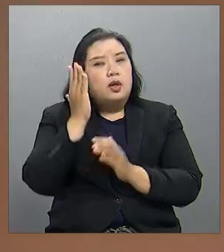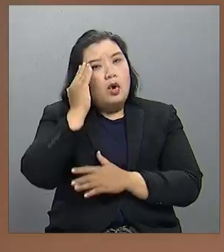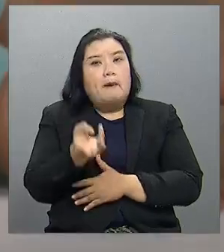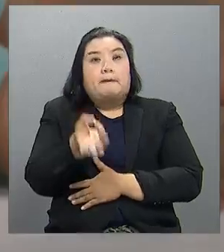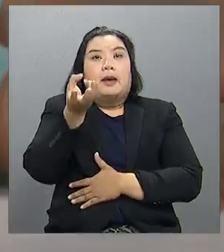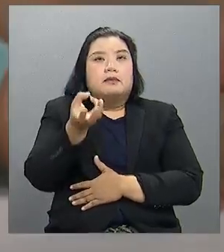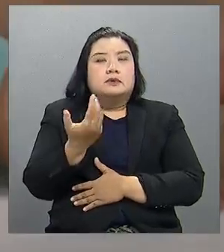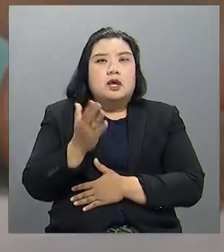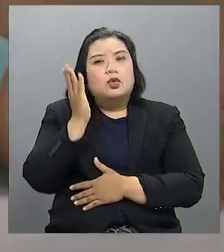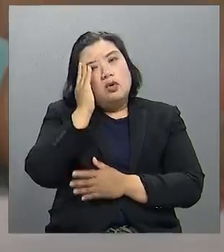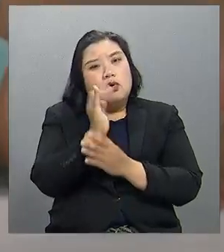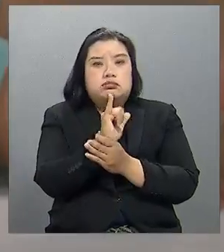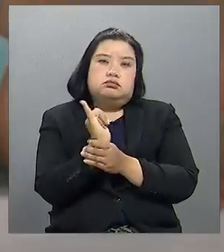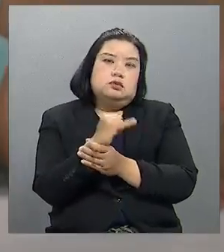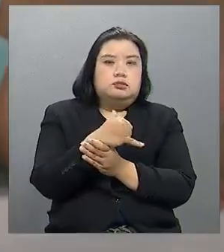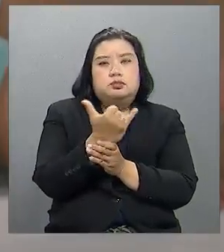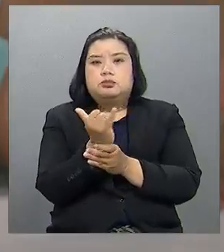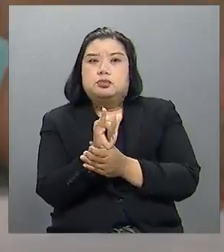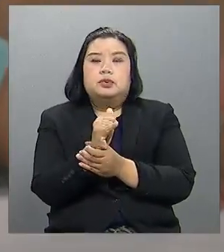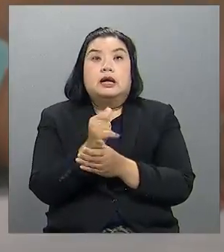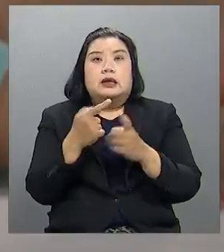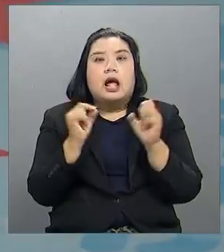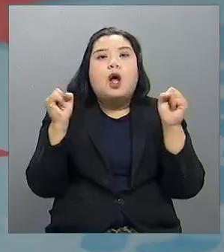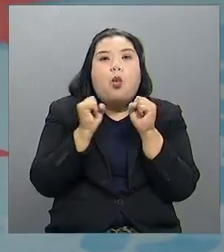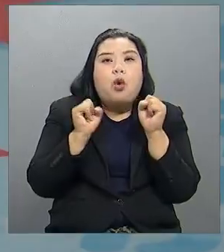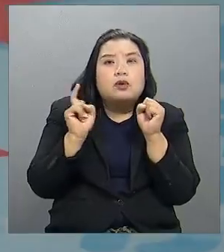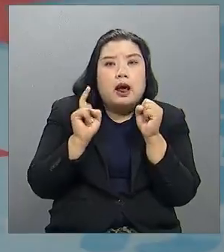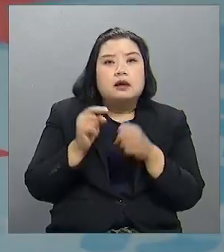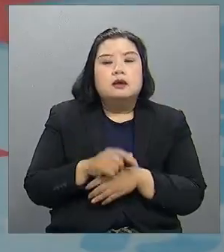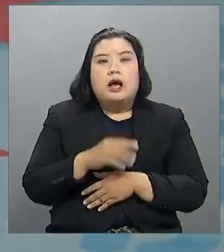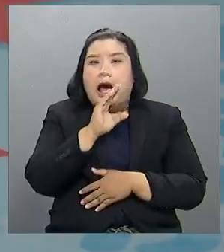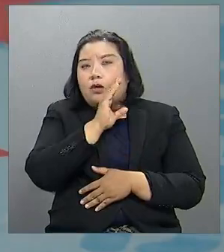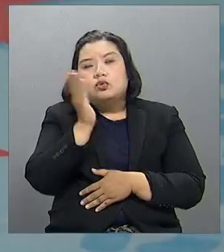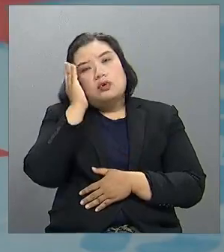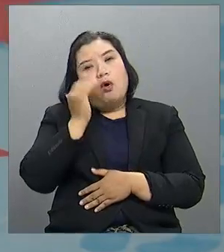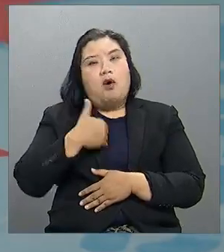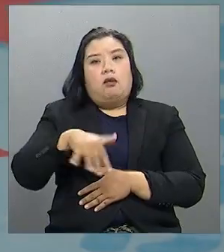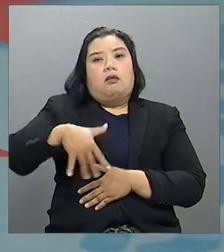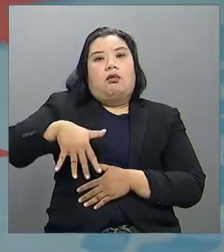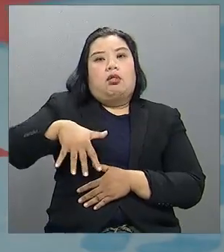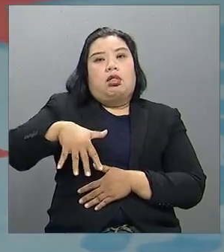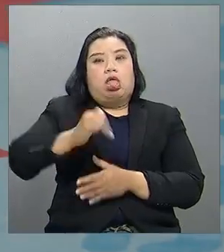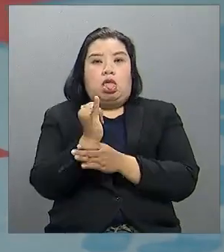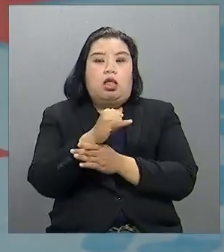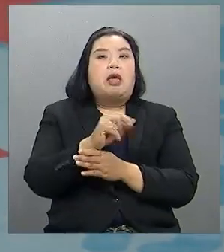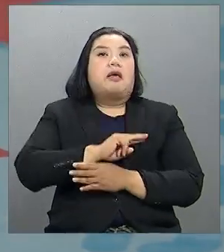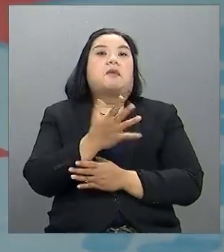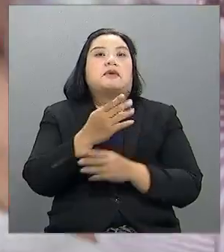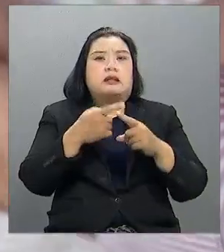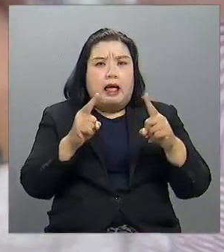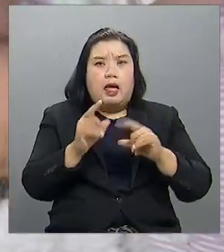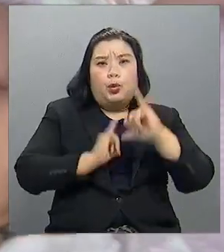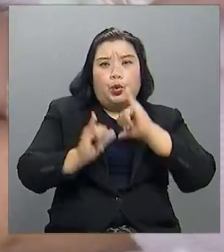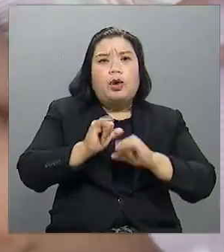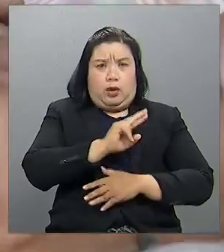าอยู่แล้วค่ะคือที่เรากลัวการกดทับคือในคนไข้อัมพาตเขาไม่สามารถขยับเองได้เลยจริงๆแต่เด็กเนี่ยเขาขยับเล็กๆอยู่แล้วเนาะแต่ว่า